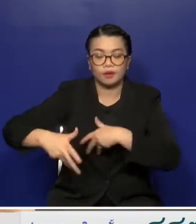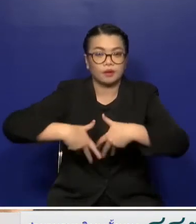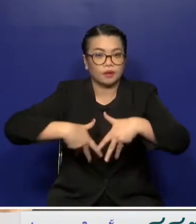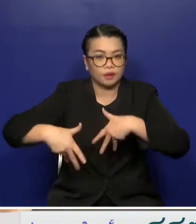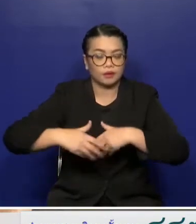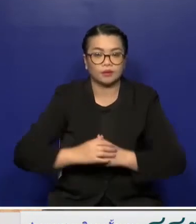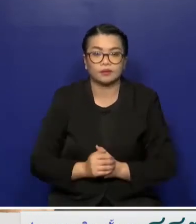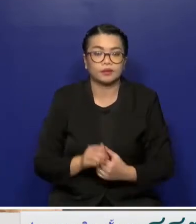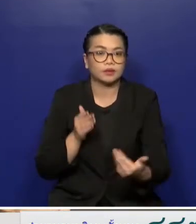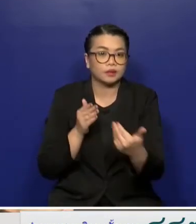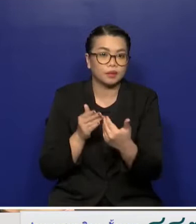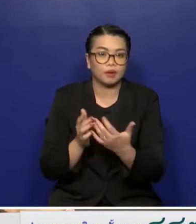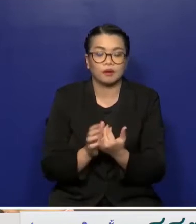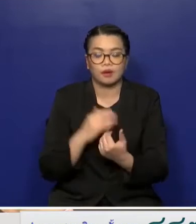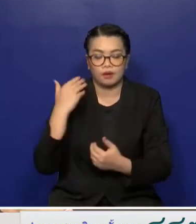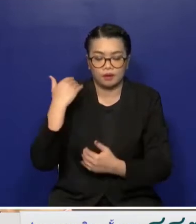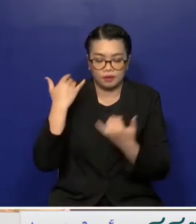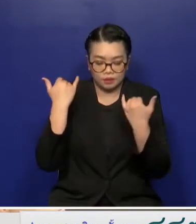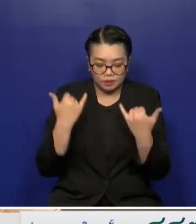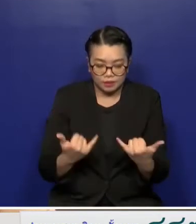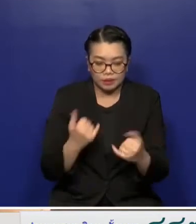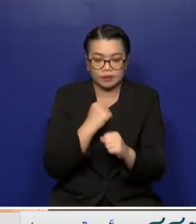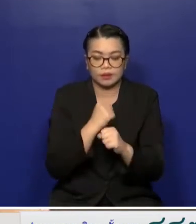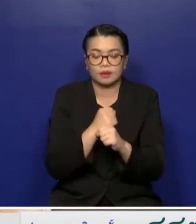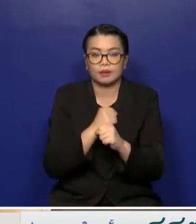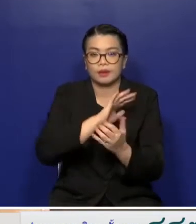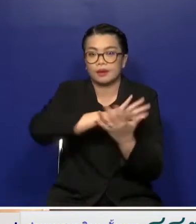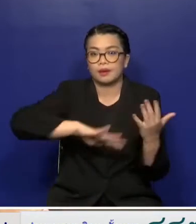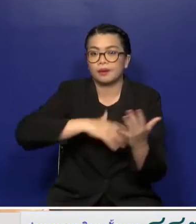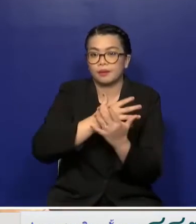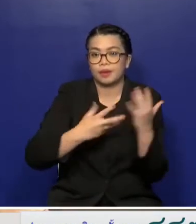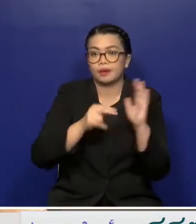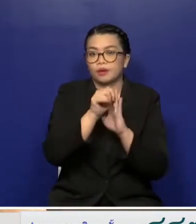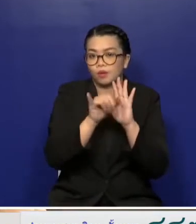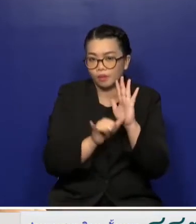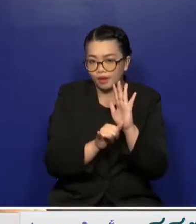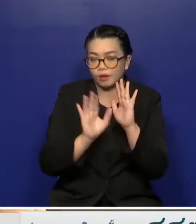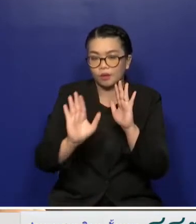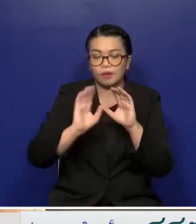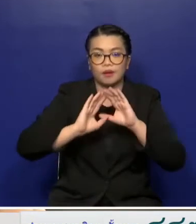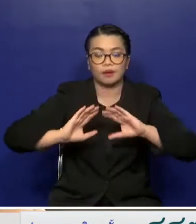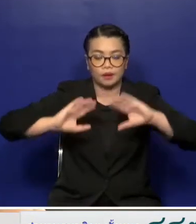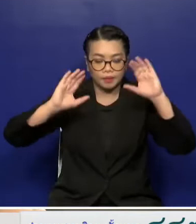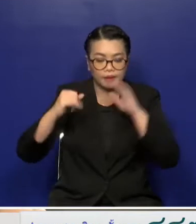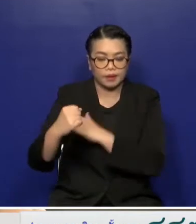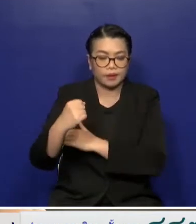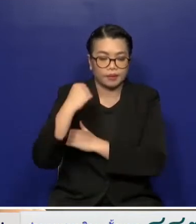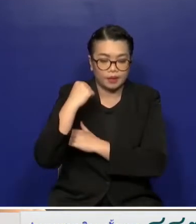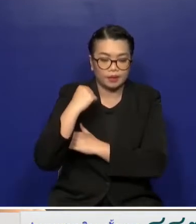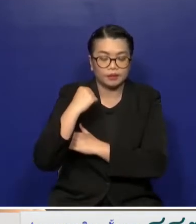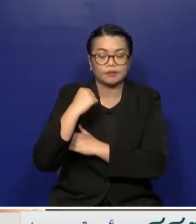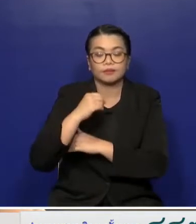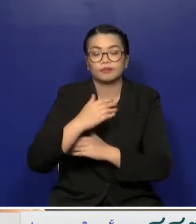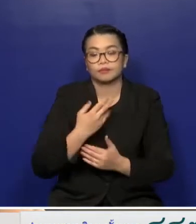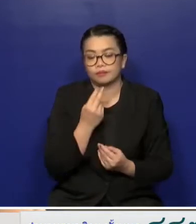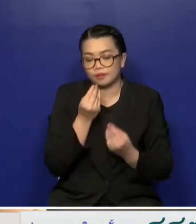ะหลังจากนั้นกลับมาก็ได้มาเร่งรัดเป็นนโยบายของรัฐบาลที่เราได้กระจายอำนาจลงไปสู่ท้องถิ่น